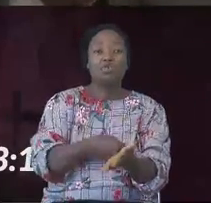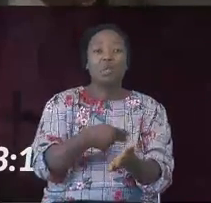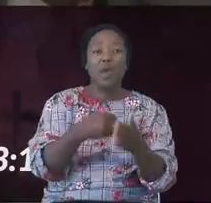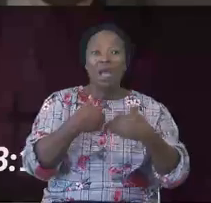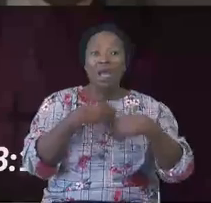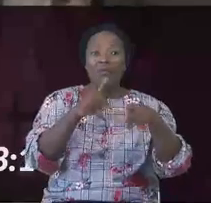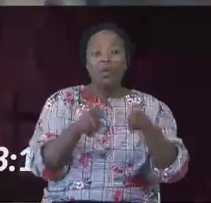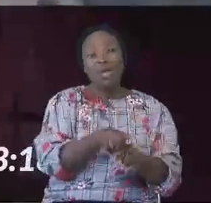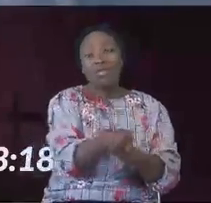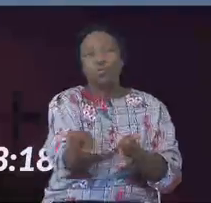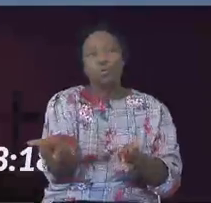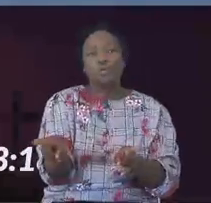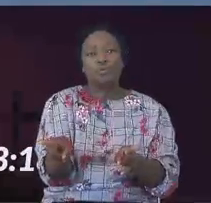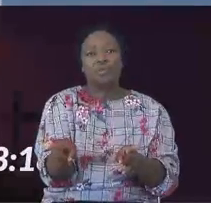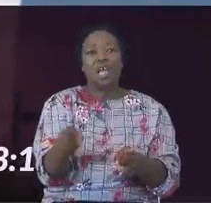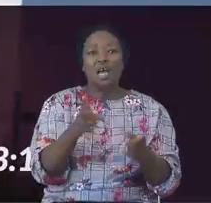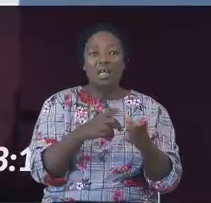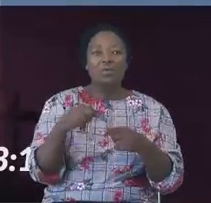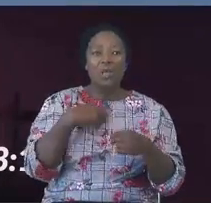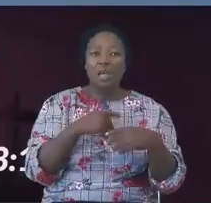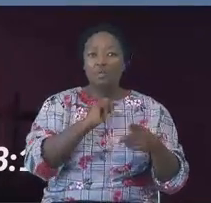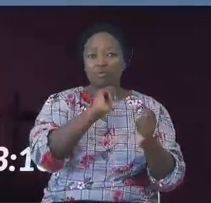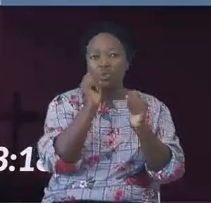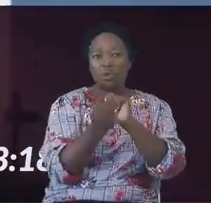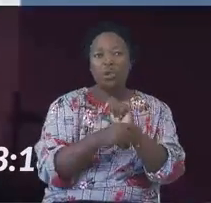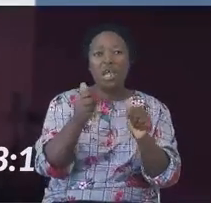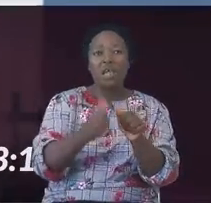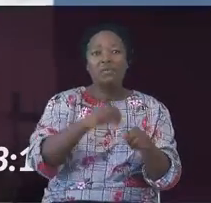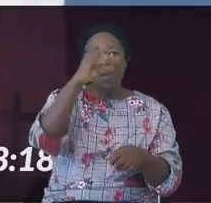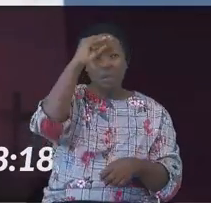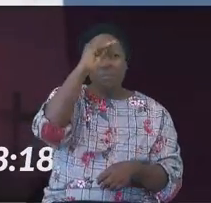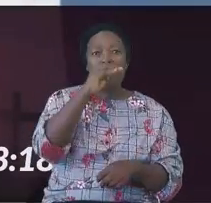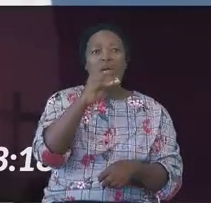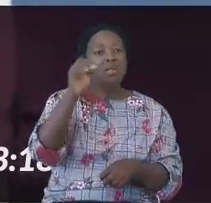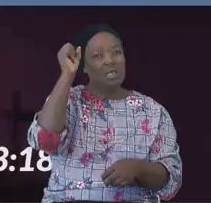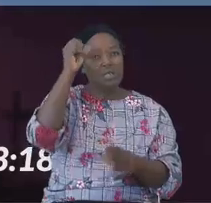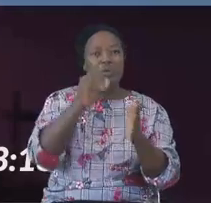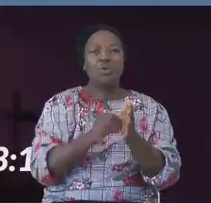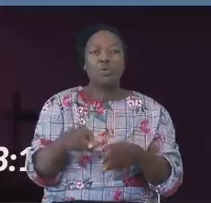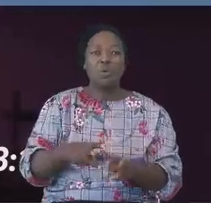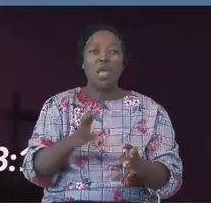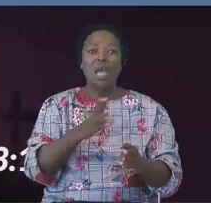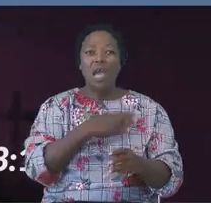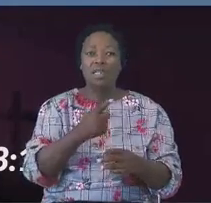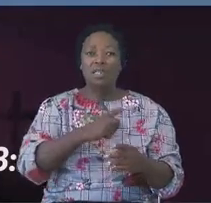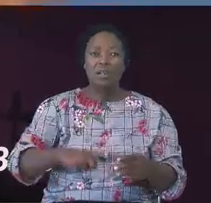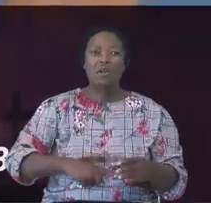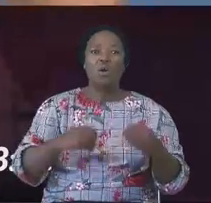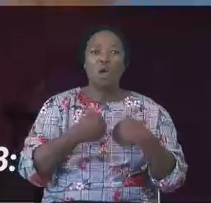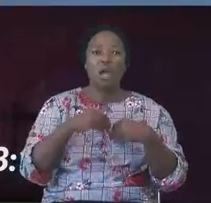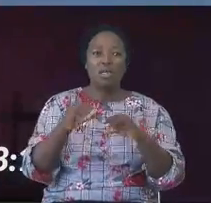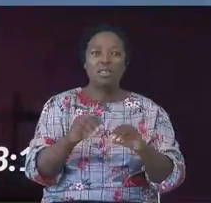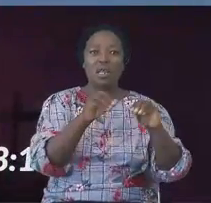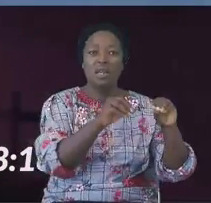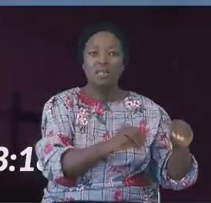53, verset 6. Nous étions tous errants comme des brebis. Chacun suivait sa